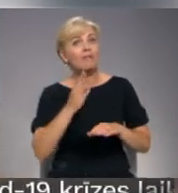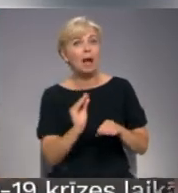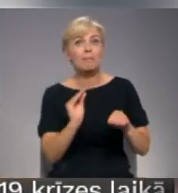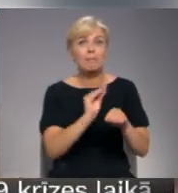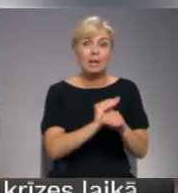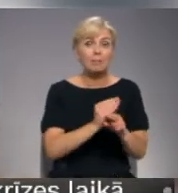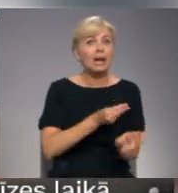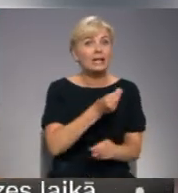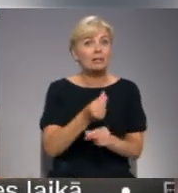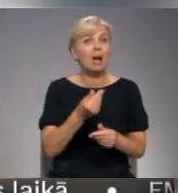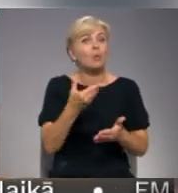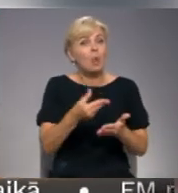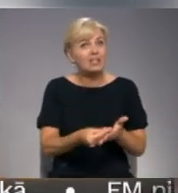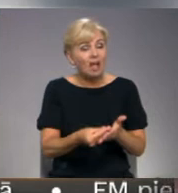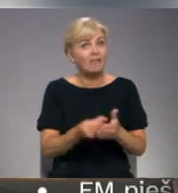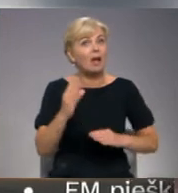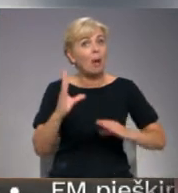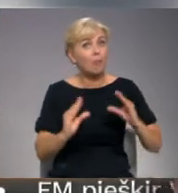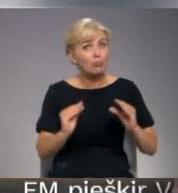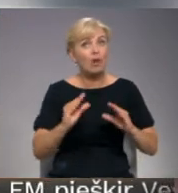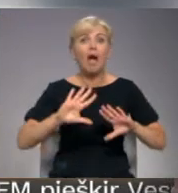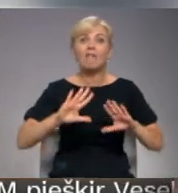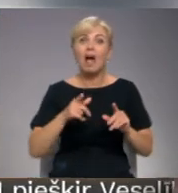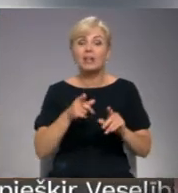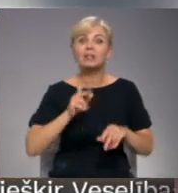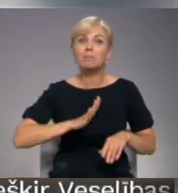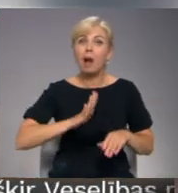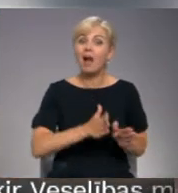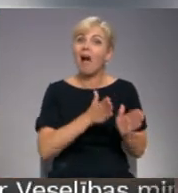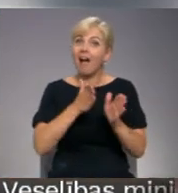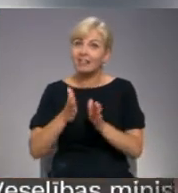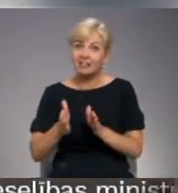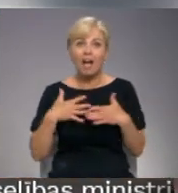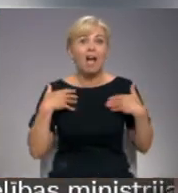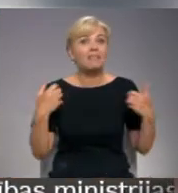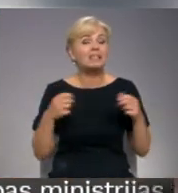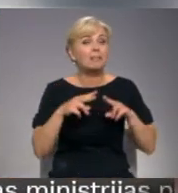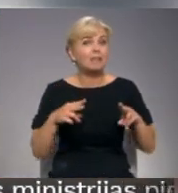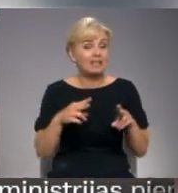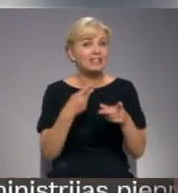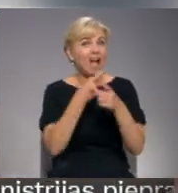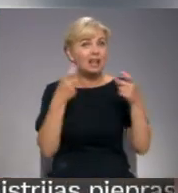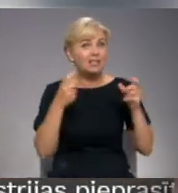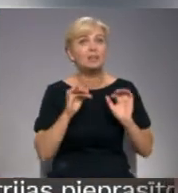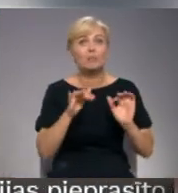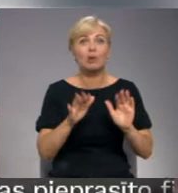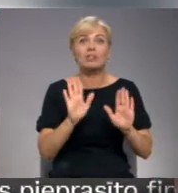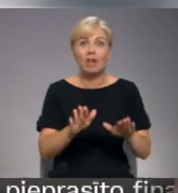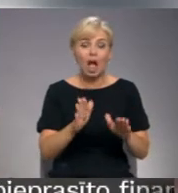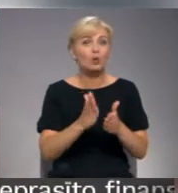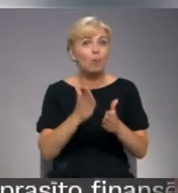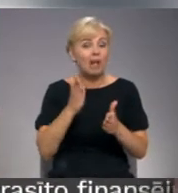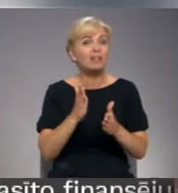no saviem līdzekļiem vai tās pagaidām atlikt. Veselības ministrija atzīst, ka procesi varētu notikt raitāk. Taču